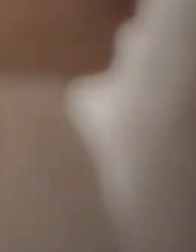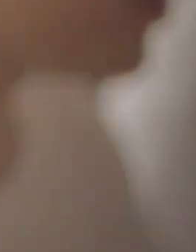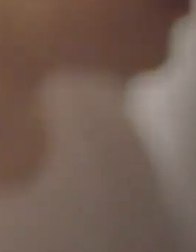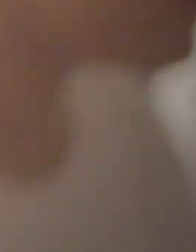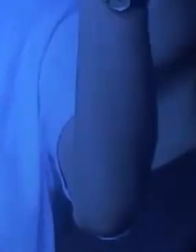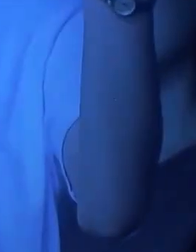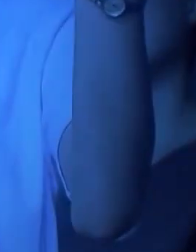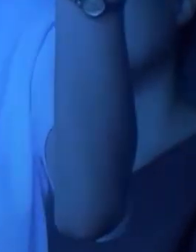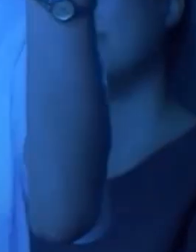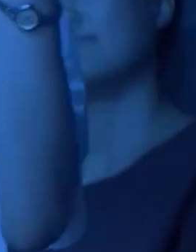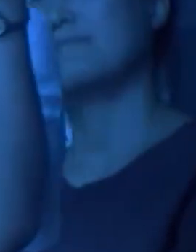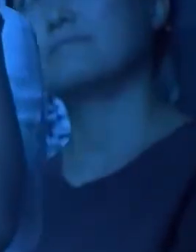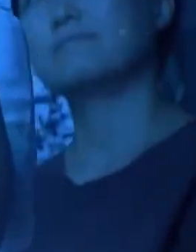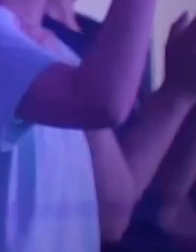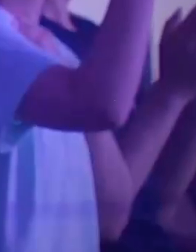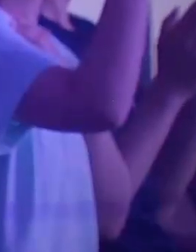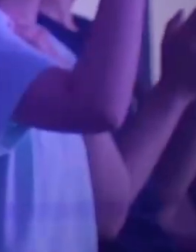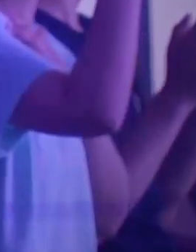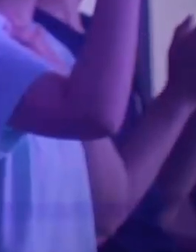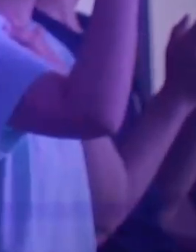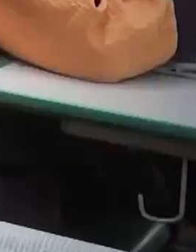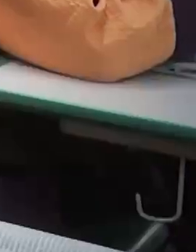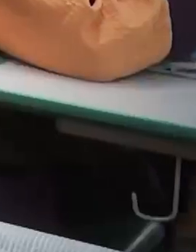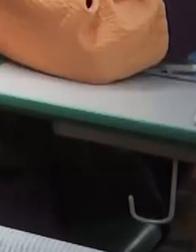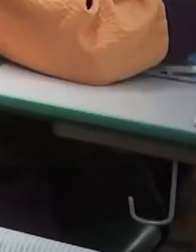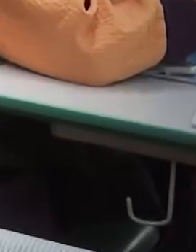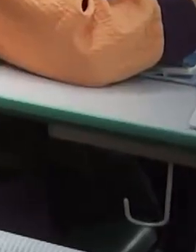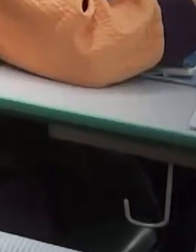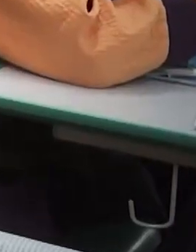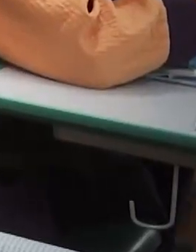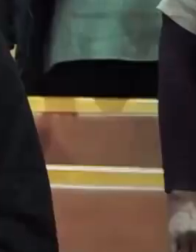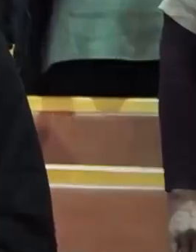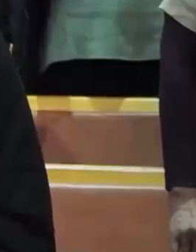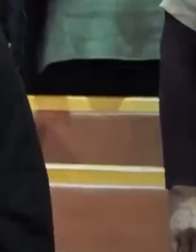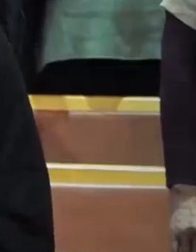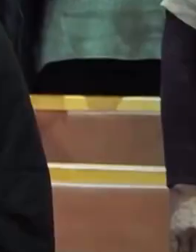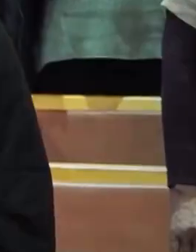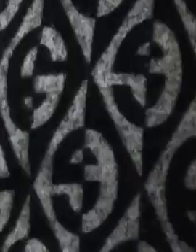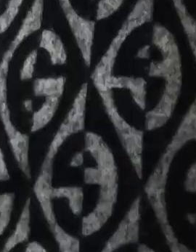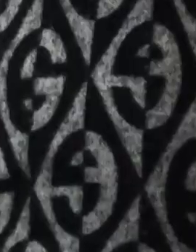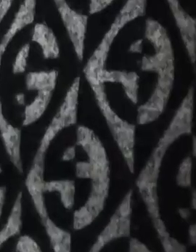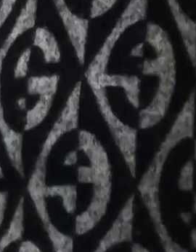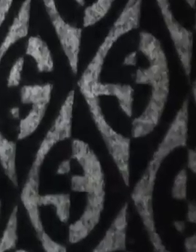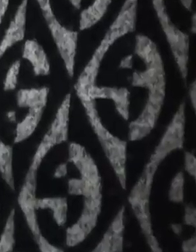지금이 국가와 민족, 그리고 국가 지도자를 위한 기도가 필요한 때입니다.